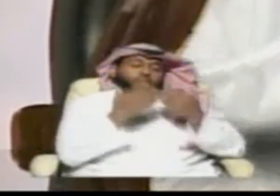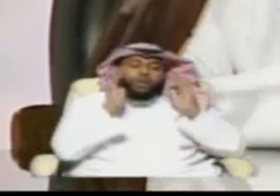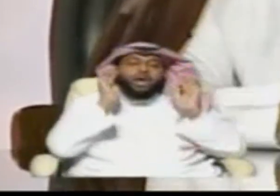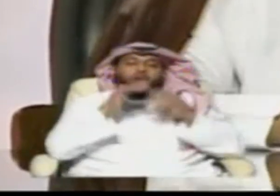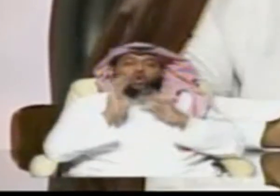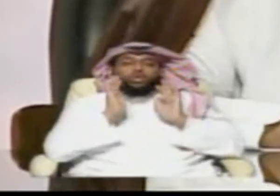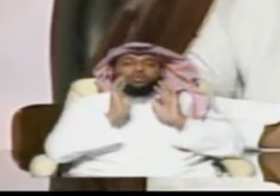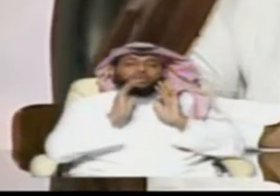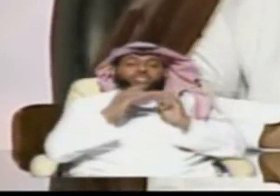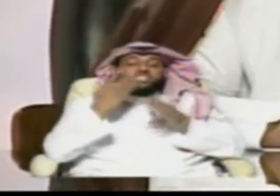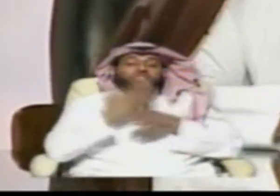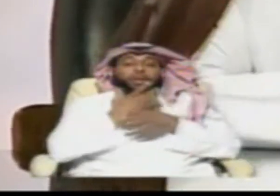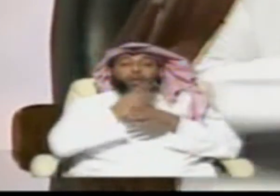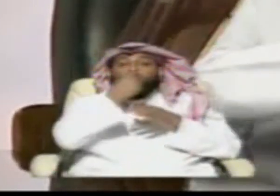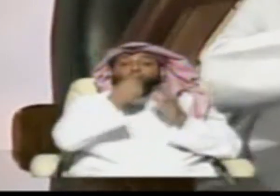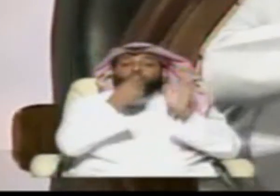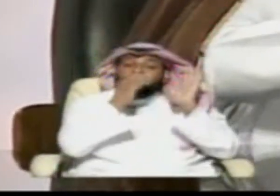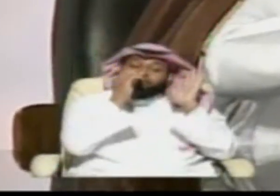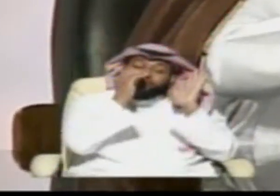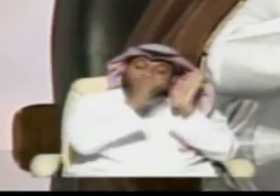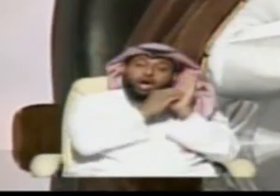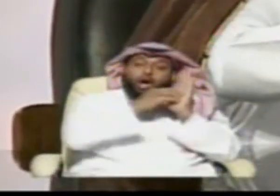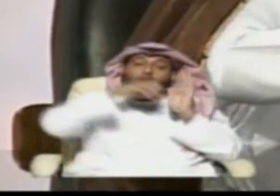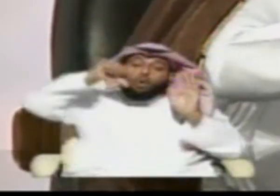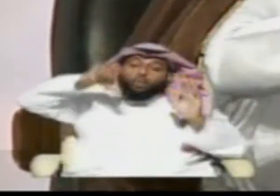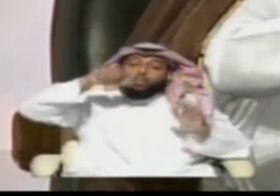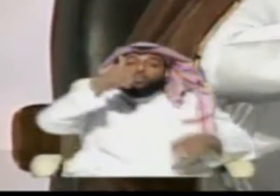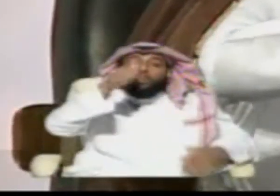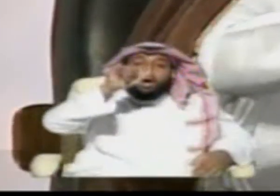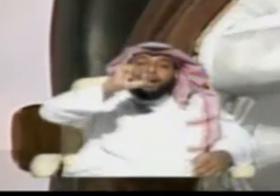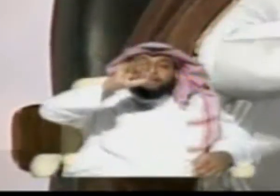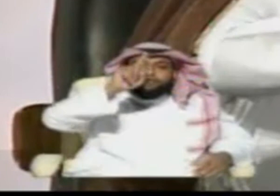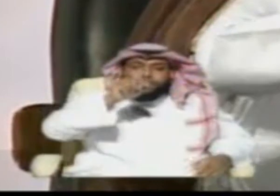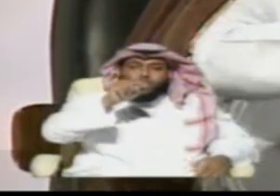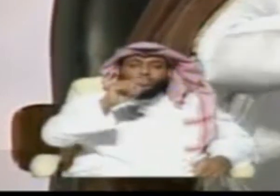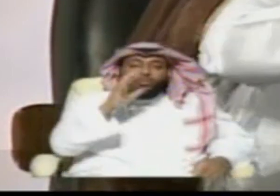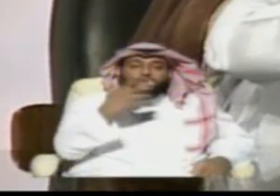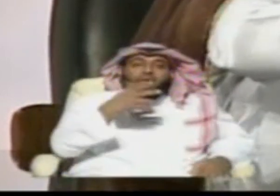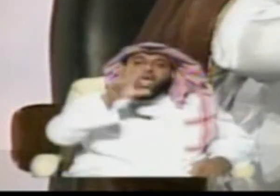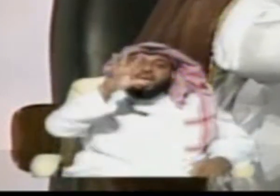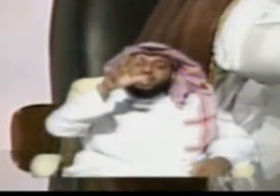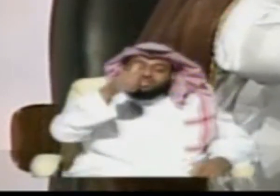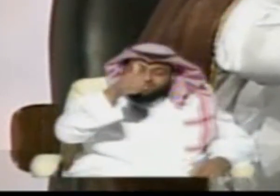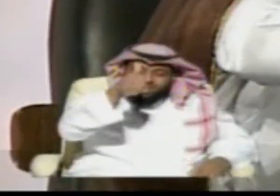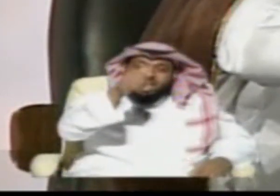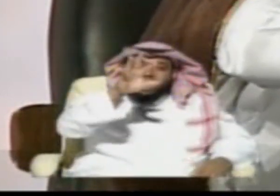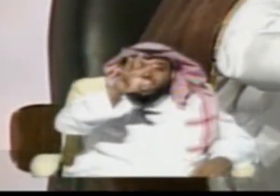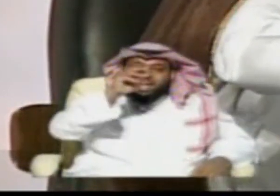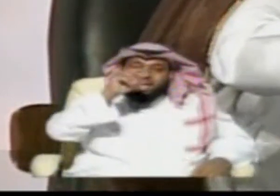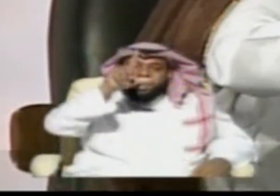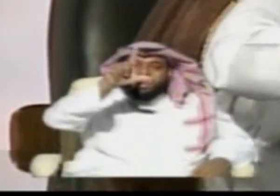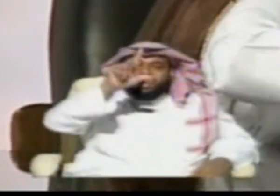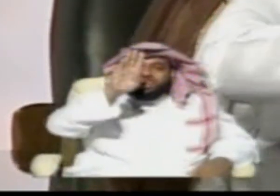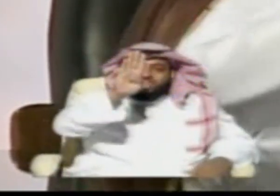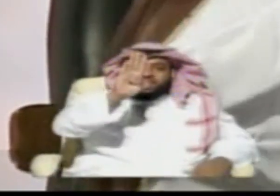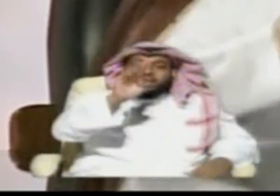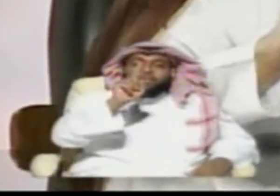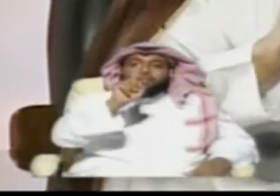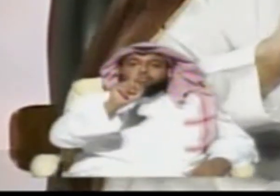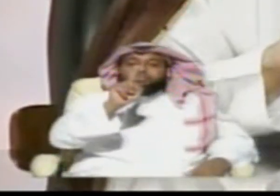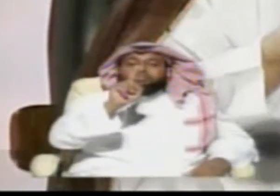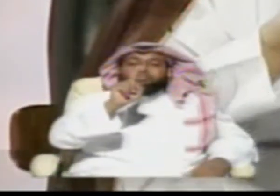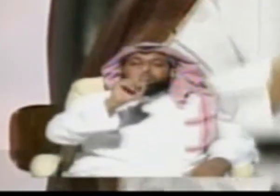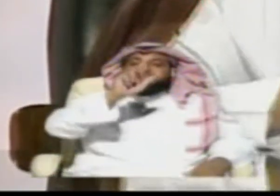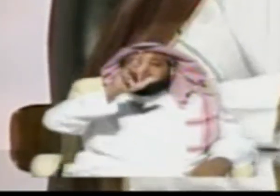تعالى أمر أهلك بالصلاة، هو أن يأمره أمرا يدرك معه أن المأمور قد بلغته